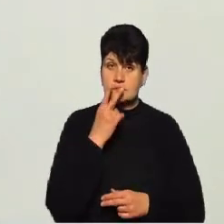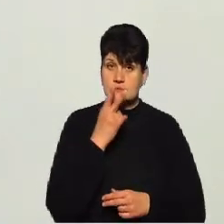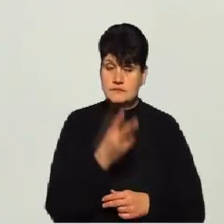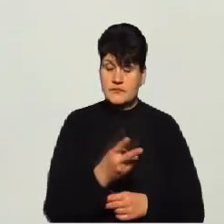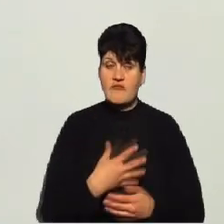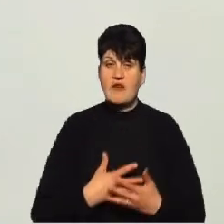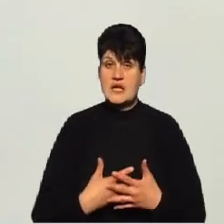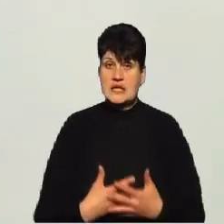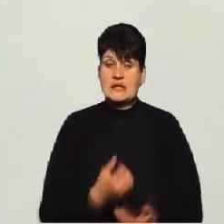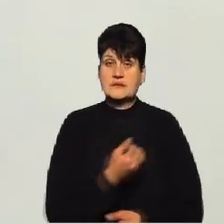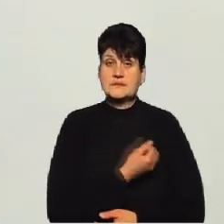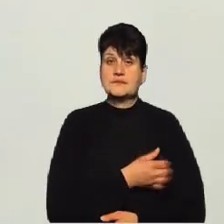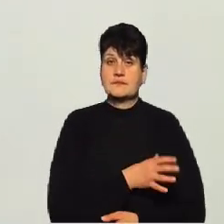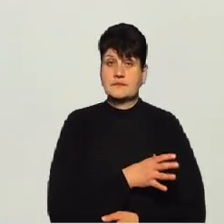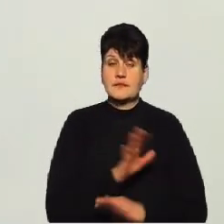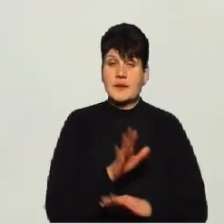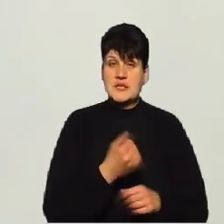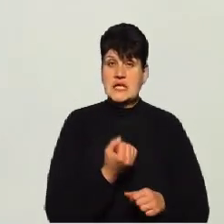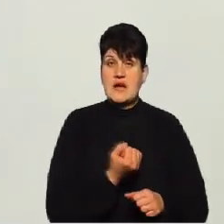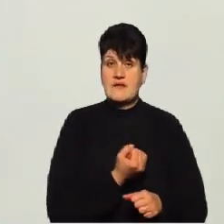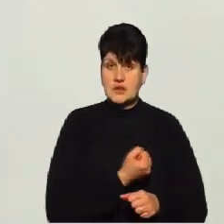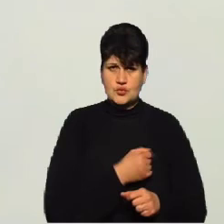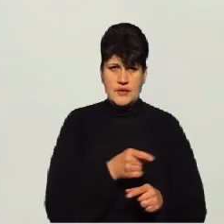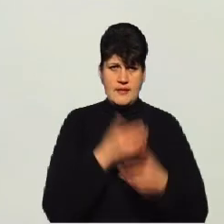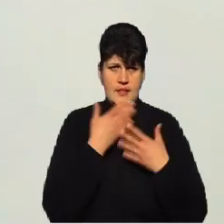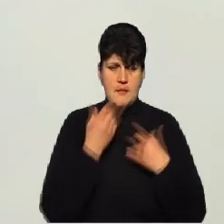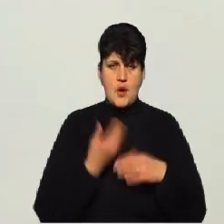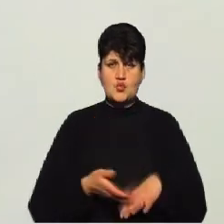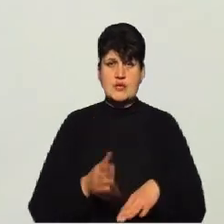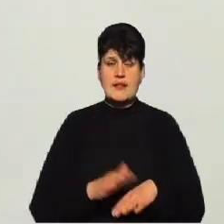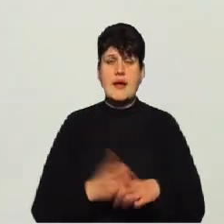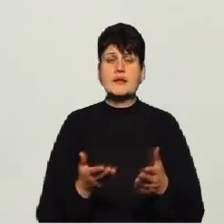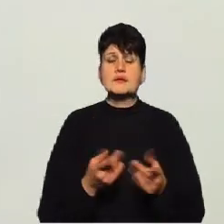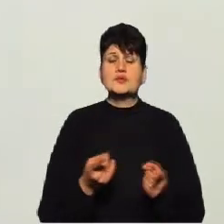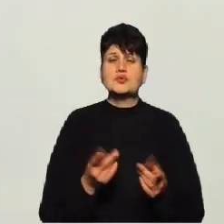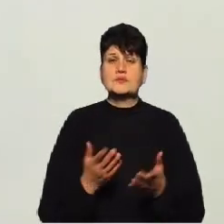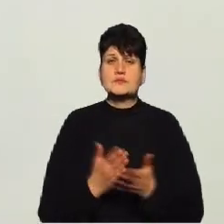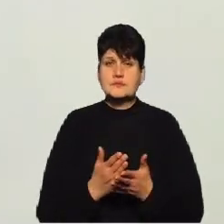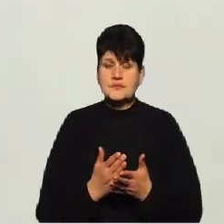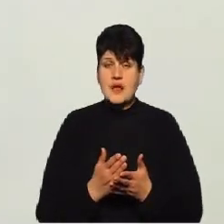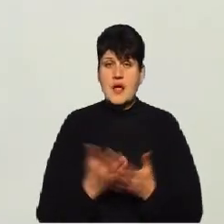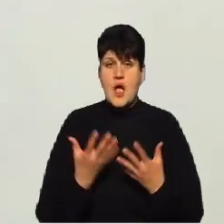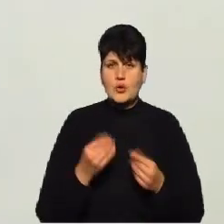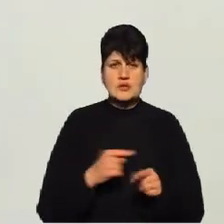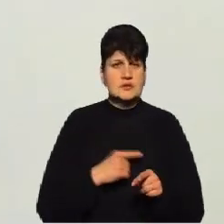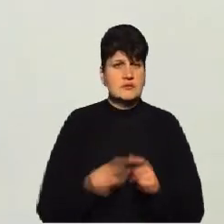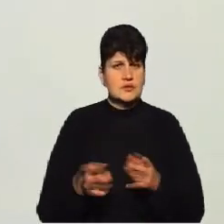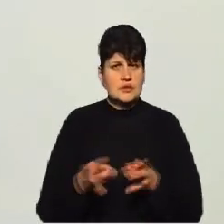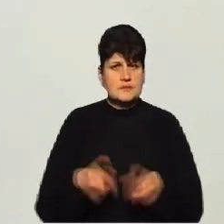вакцинувалася після вакцинації, щоб зрозуміти, що в неї немає ускладнень? Які ці симптоми і коли вже негайно треба звертатися до